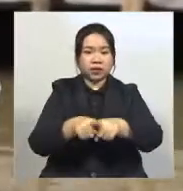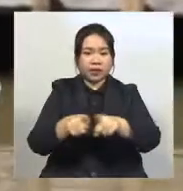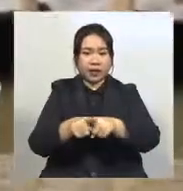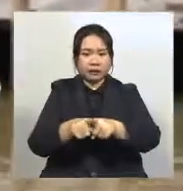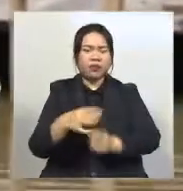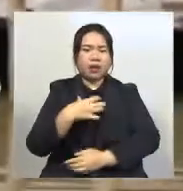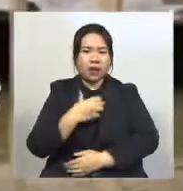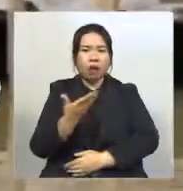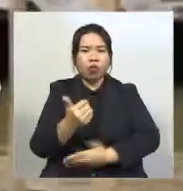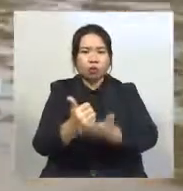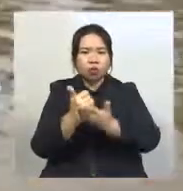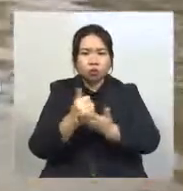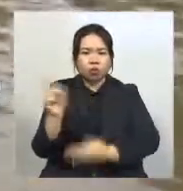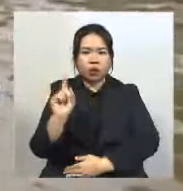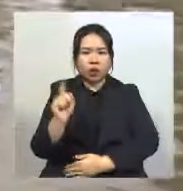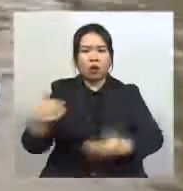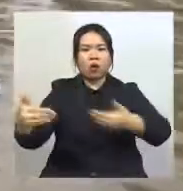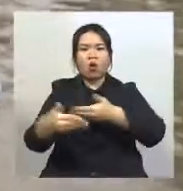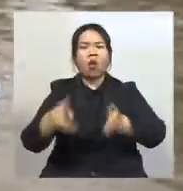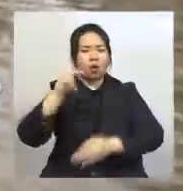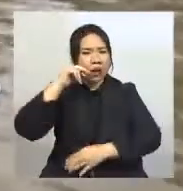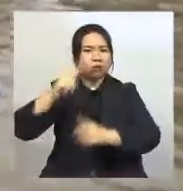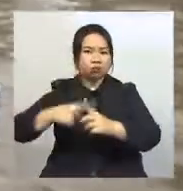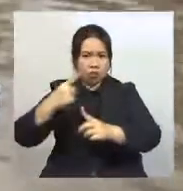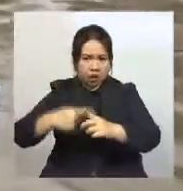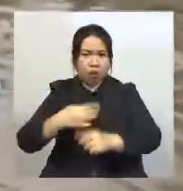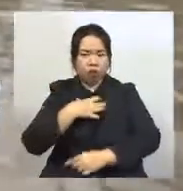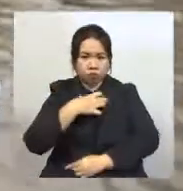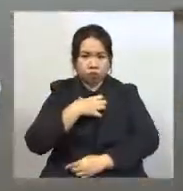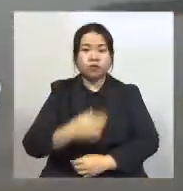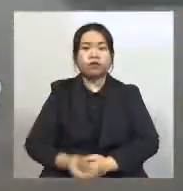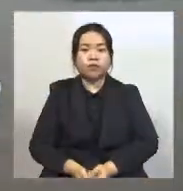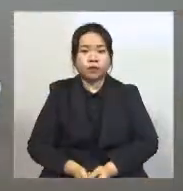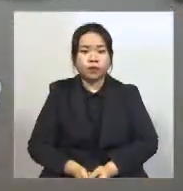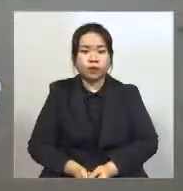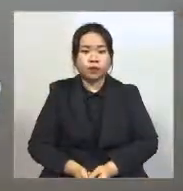ที่อยากได้มากที่สุดในตอนนี้ก็คือห้องน้ำชั่วคราวค่ะ